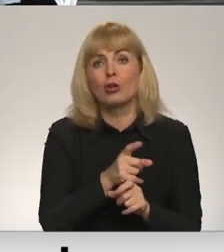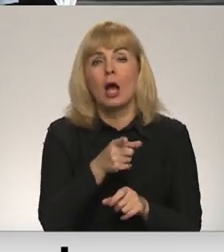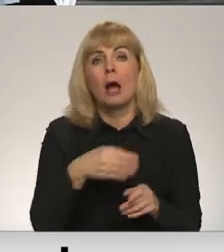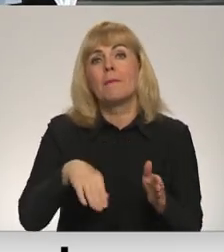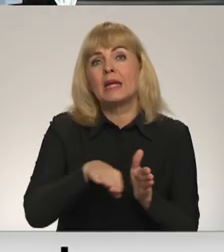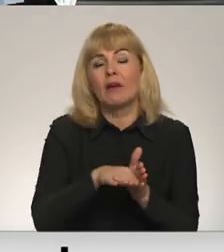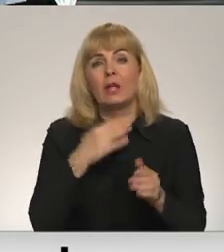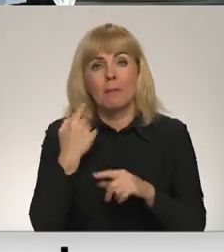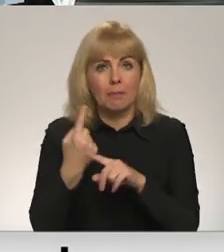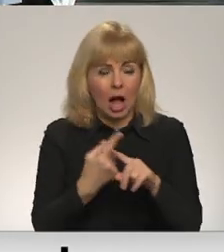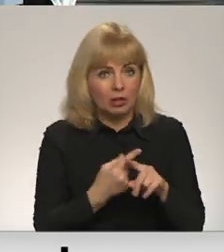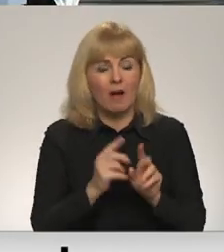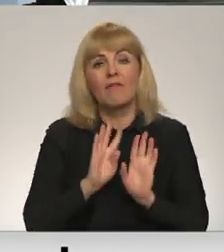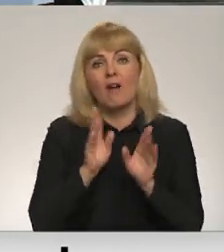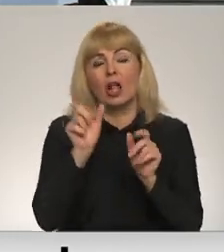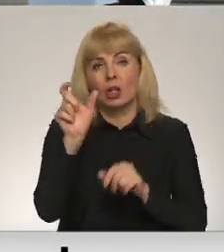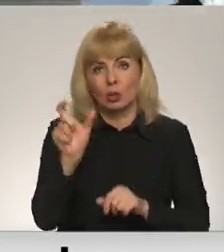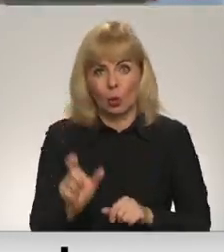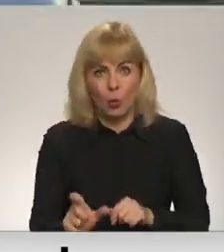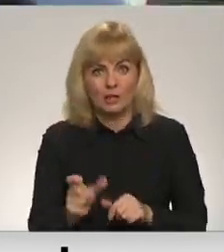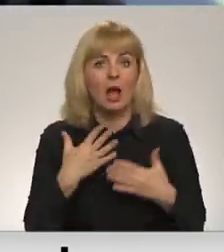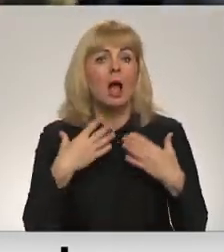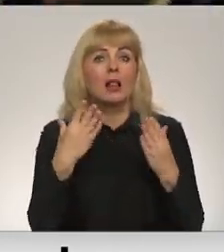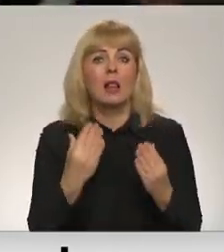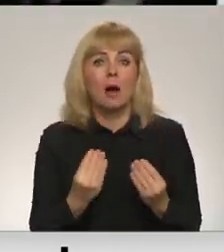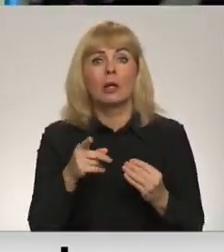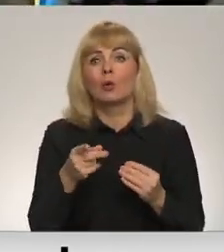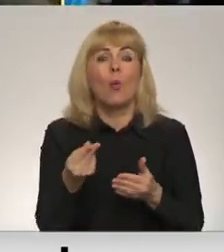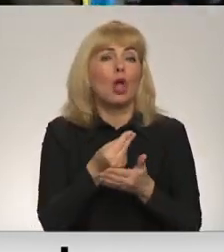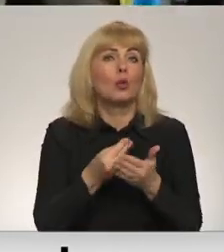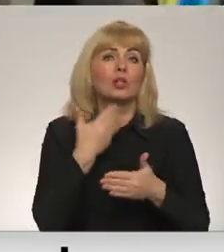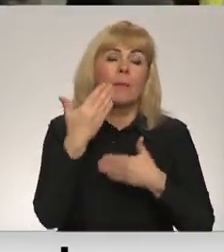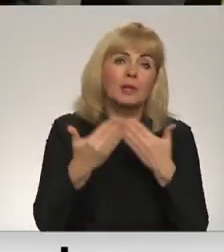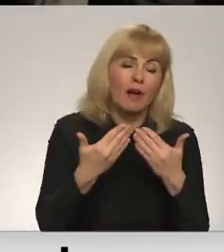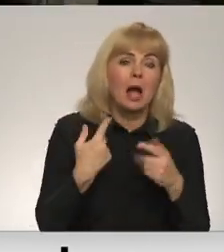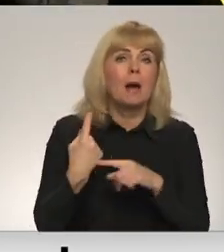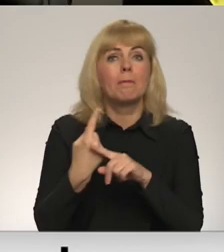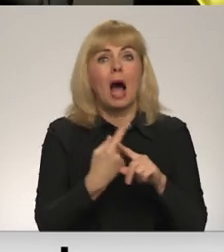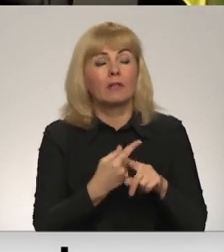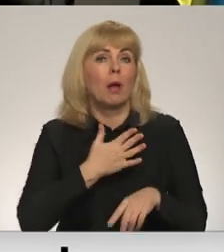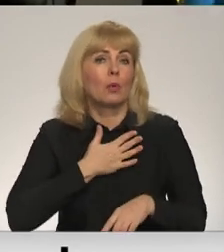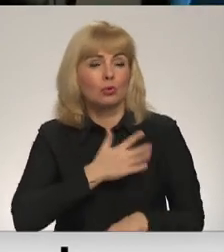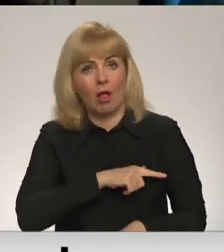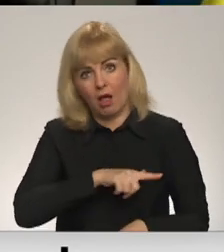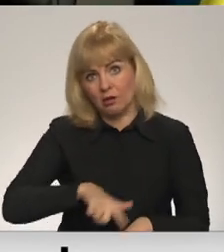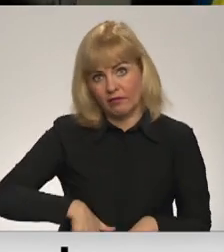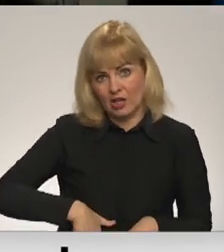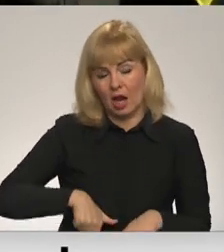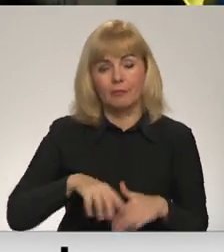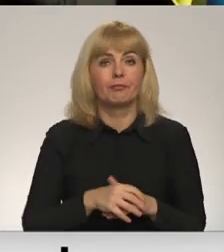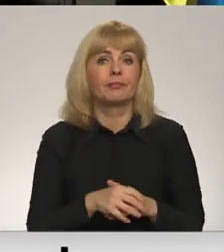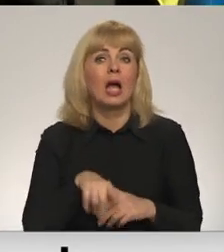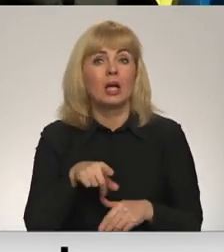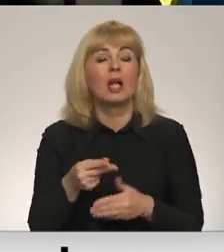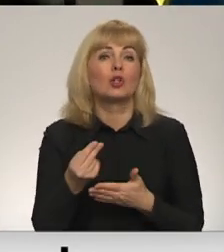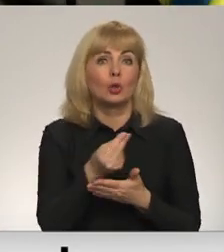brīvu Baltkrieviju, valdes locekla Gerda Kilinieca, labdien, un sakiet, ko šis referendums nozīmē gan Baltkrievijai, gan arī mums Latvijai? Tas